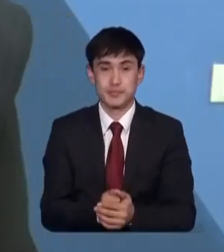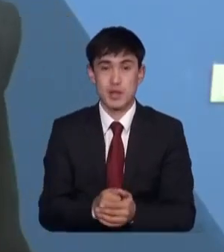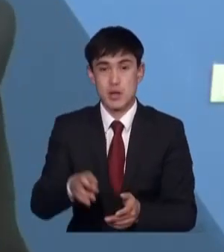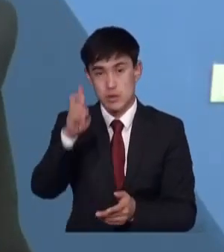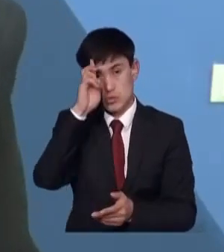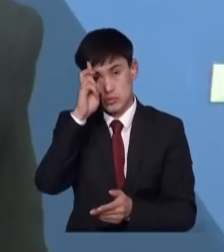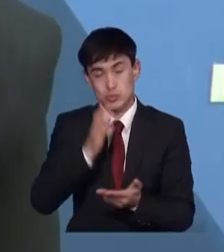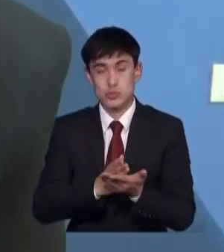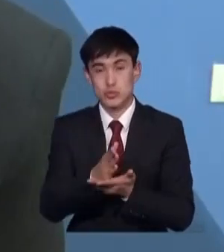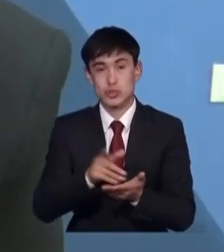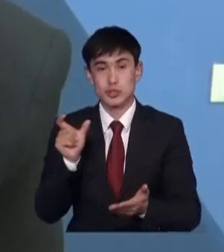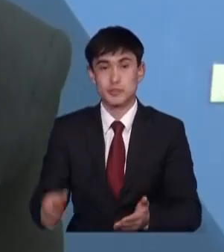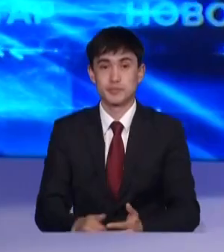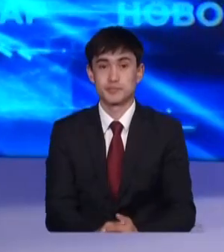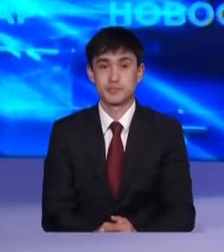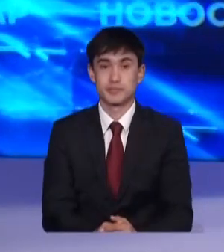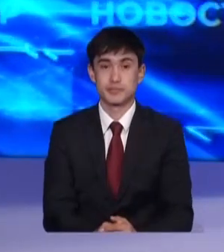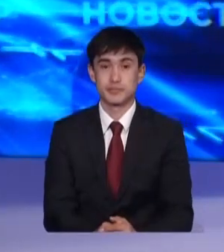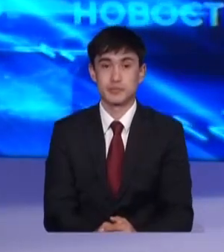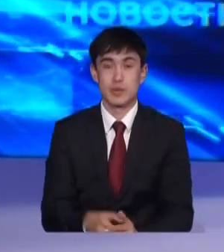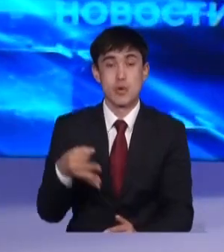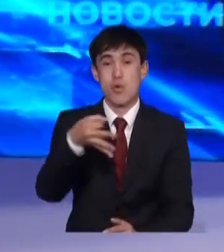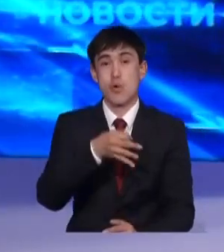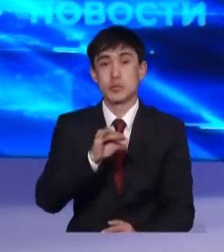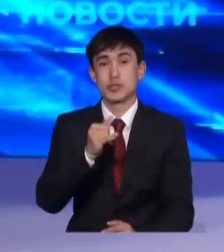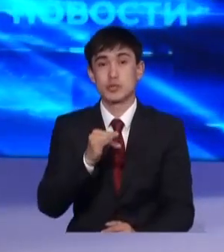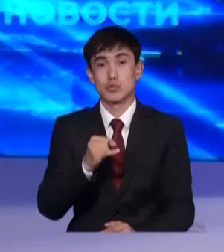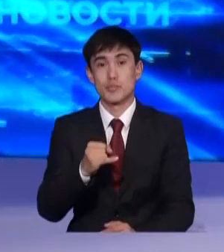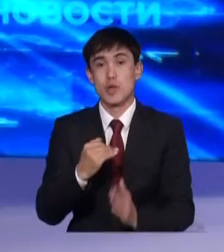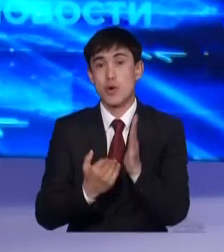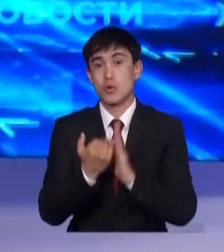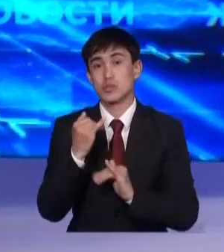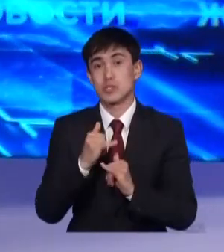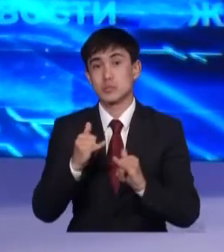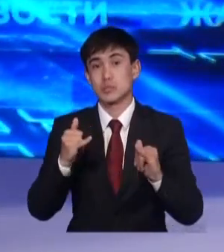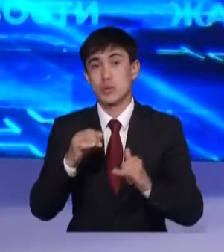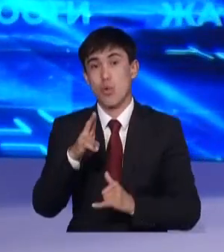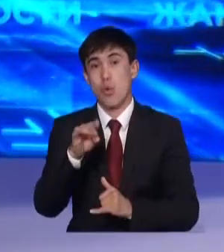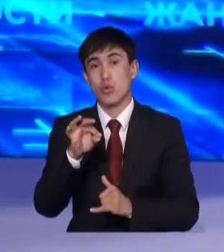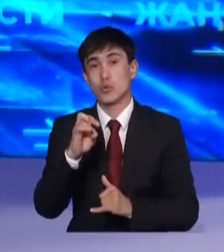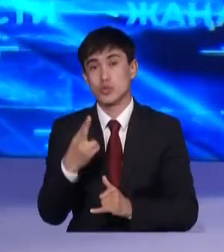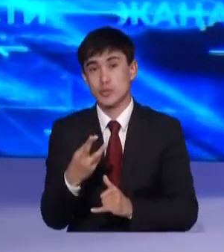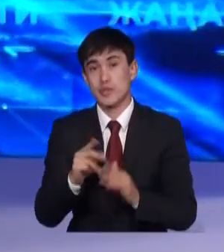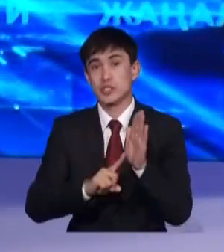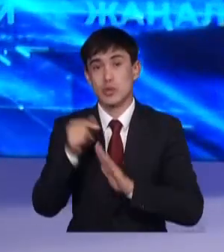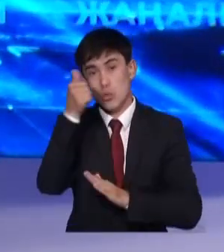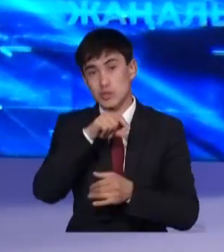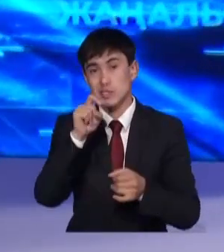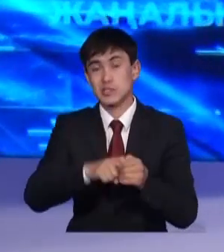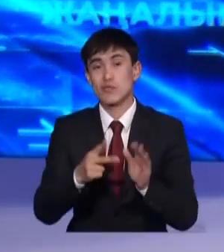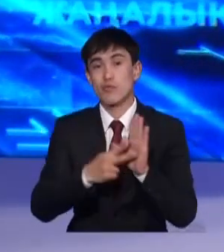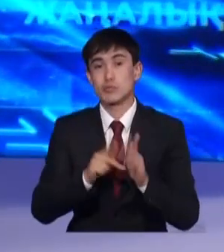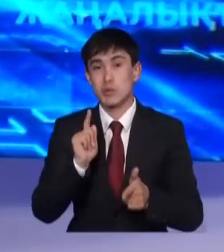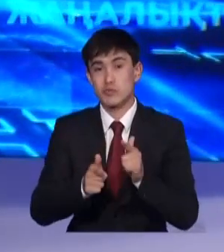государственных служащих в области тсу отмечен рост распространения коклюша с начала года зарегистрировано